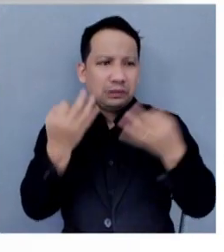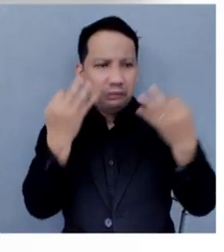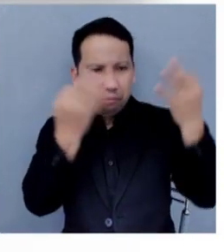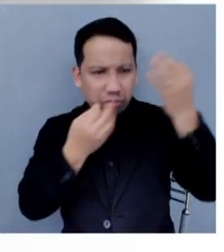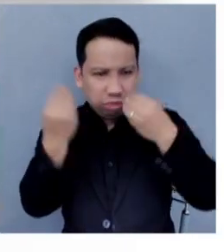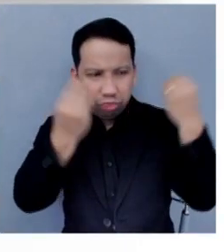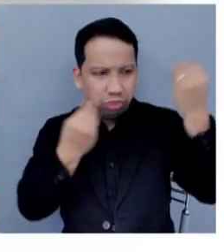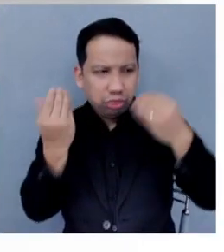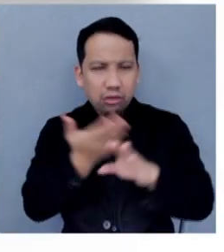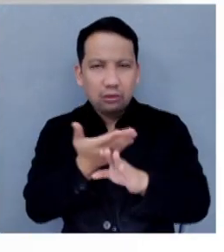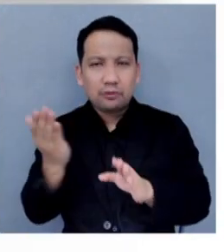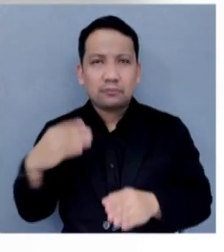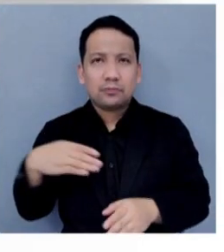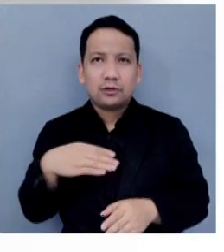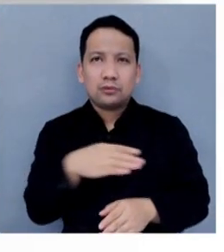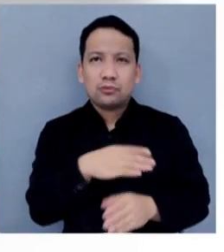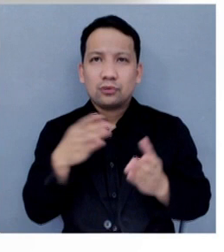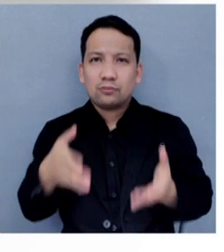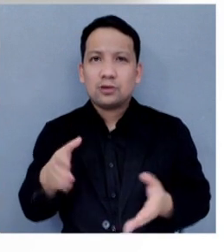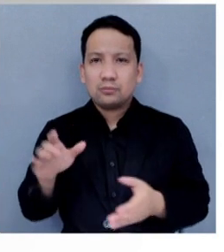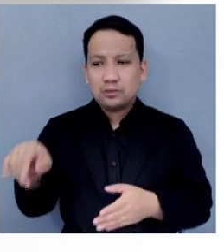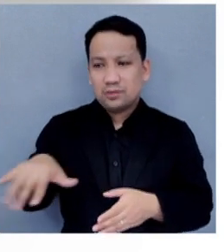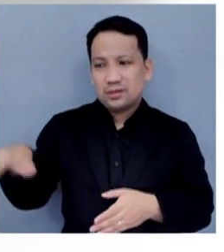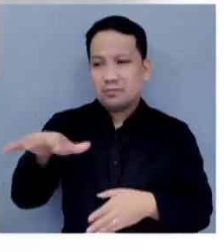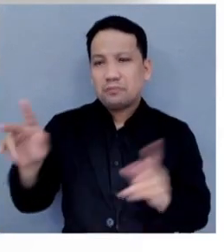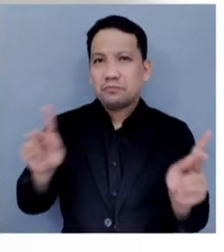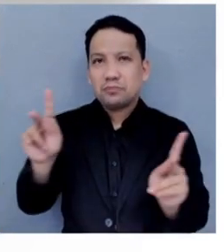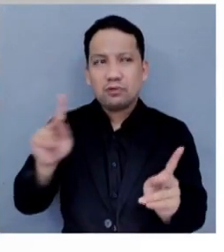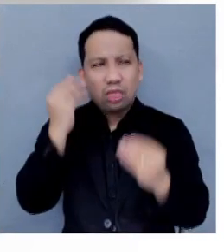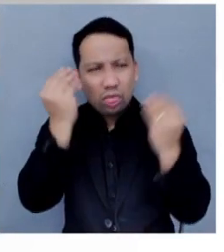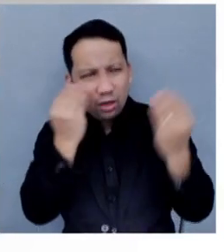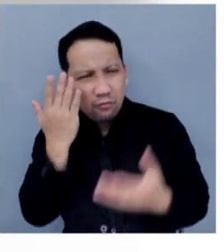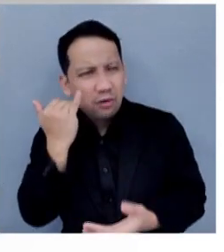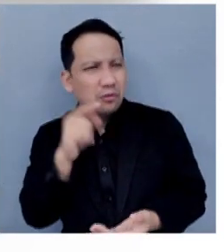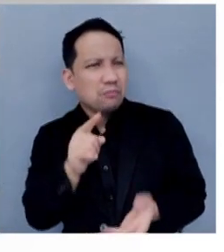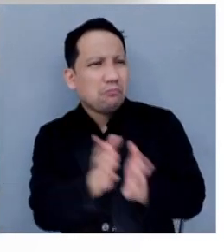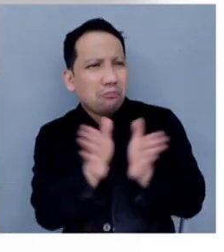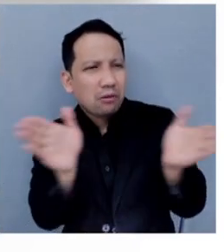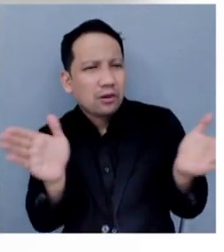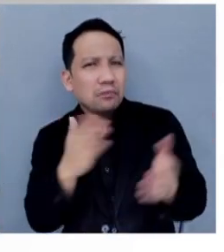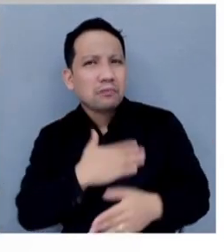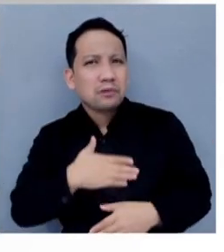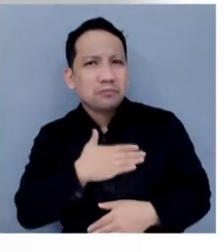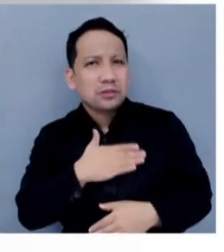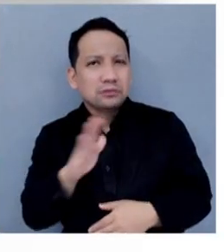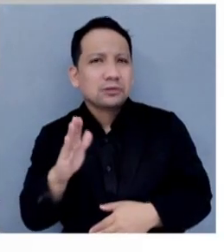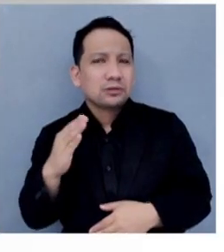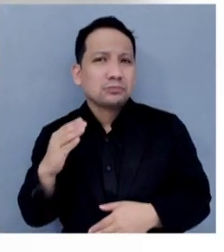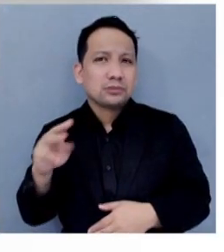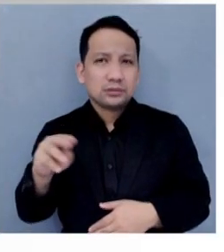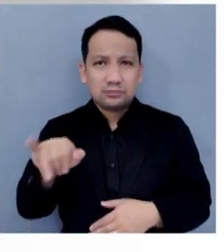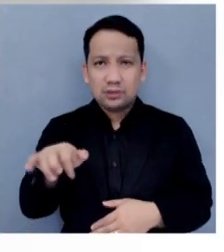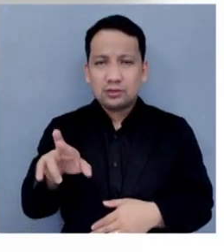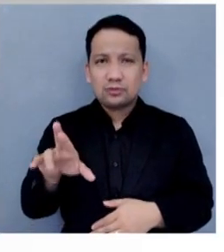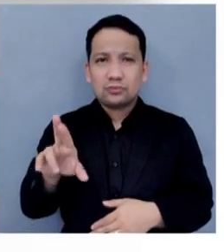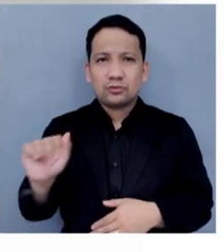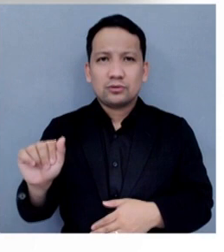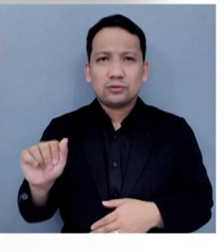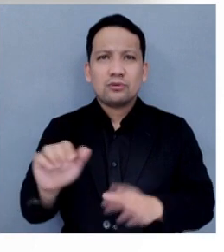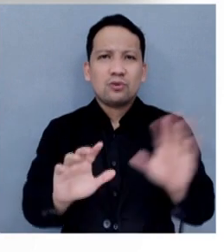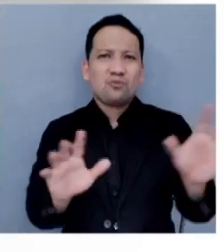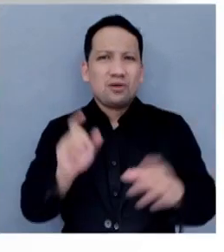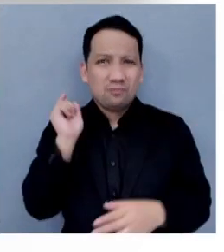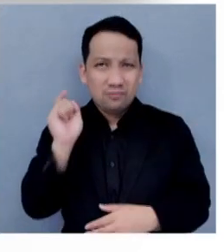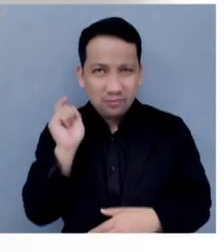mga mambabatas, pati taong bayan, nalilito na tuloy. Ang general na pakiusap naman ng minority sa majority, huwag madaliin